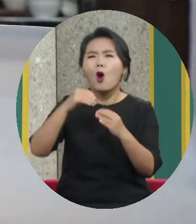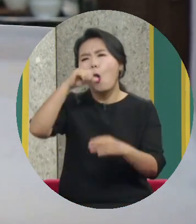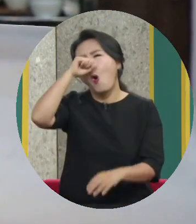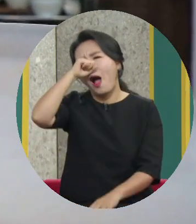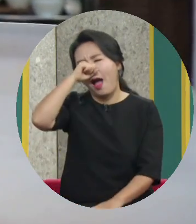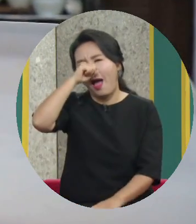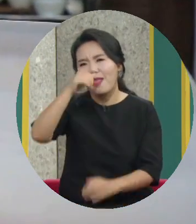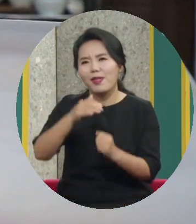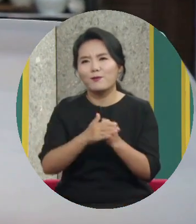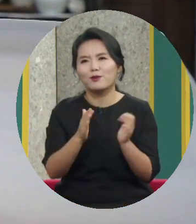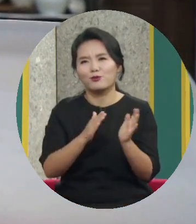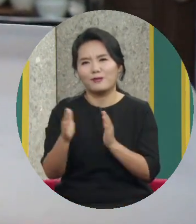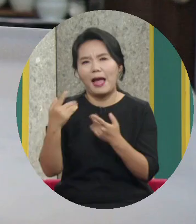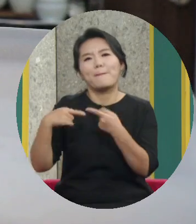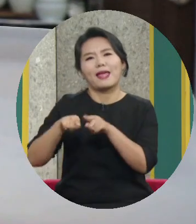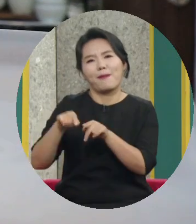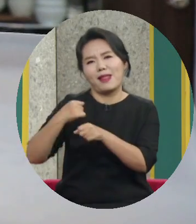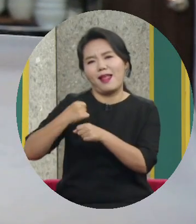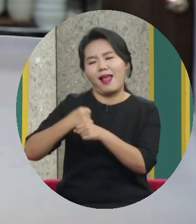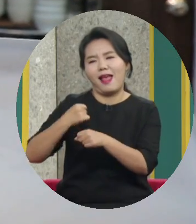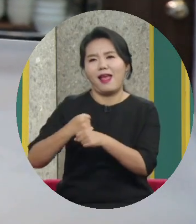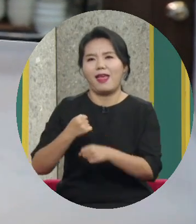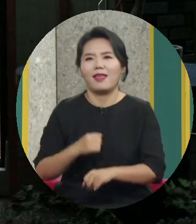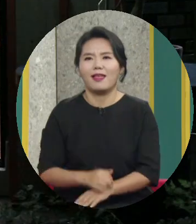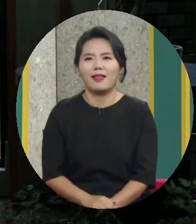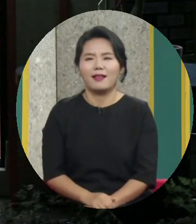샌드위치 준비하고 있어요. 같이 만들기.